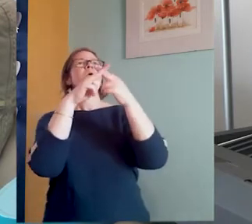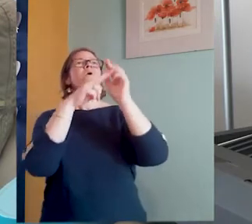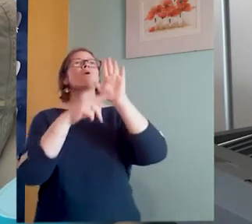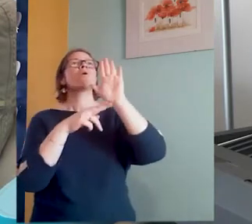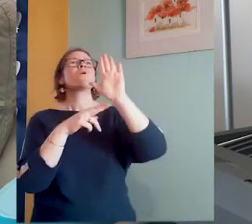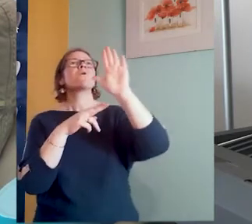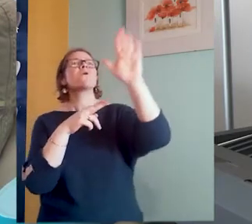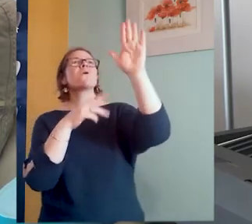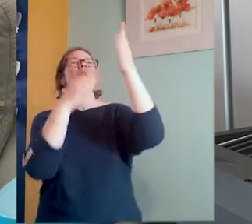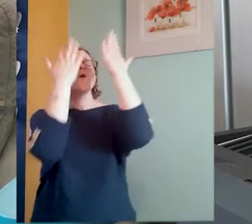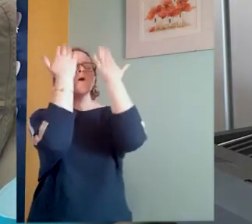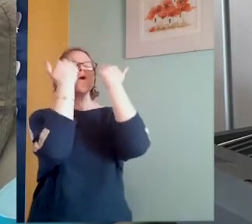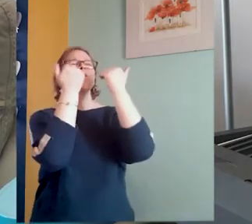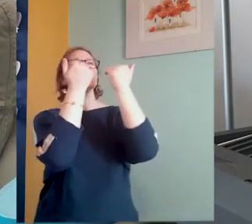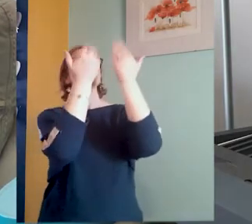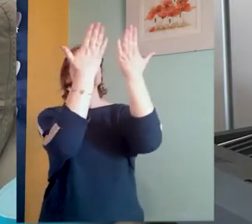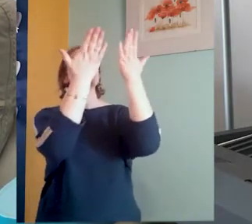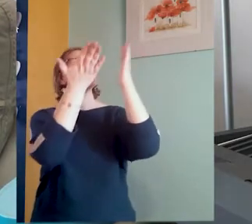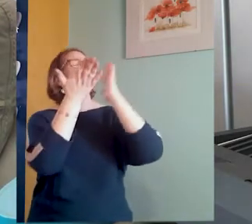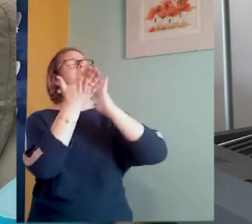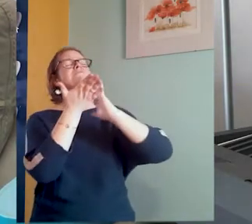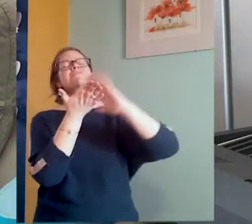louange à son nom.